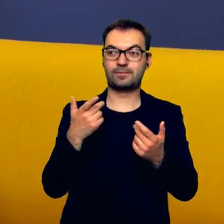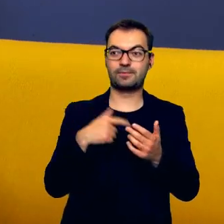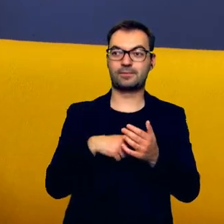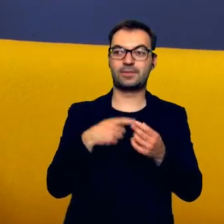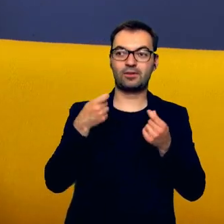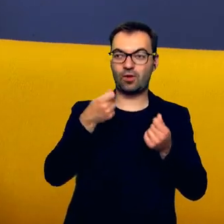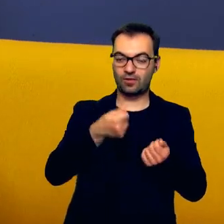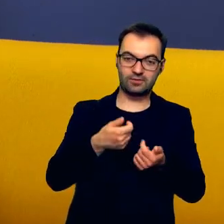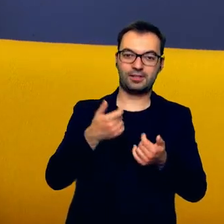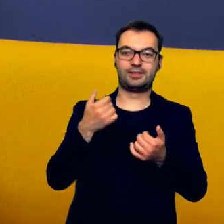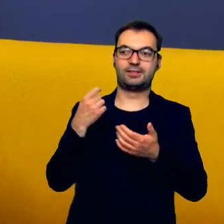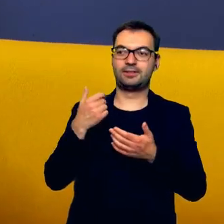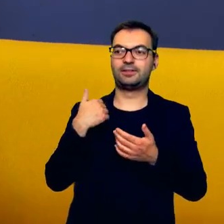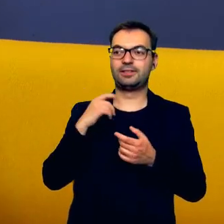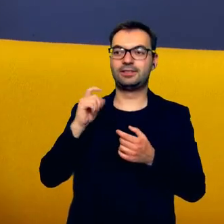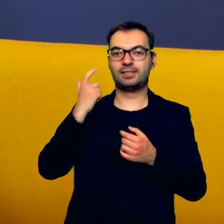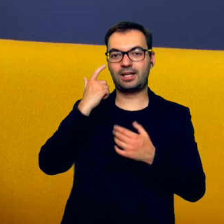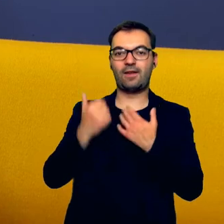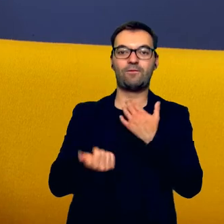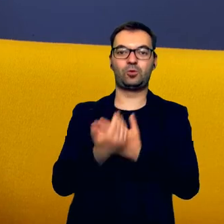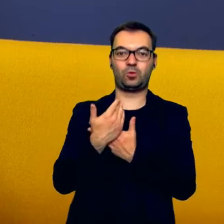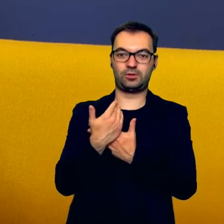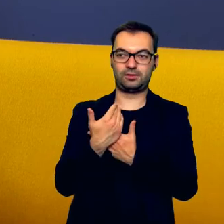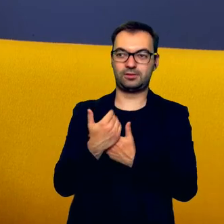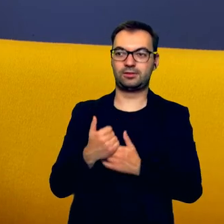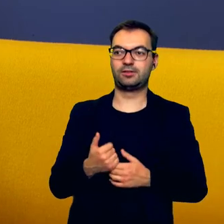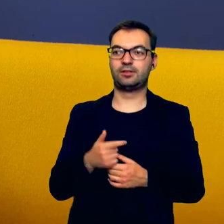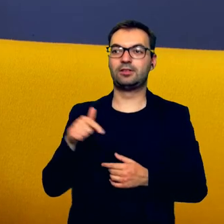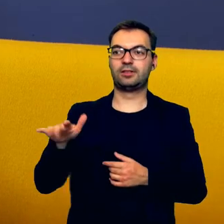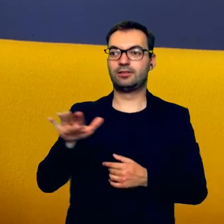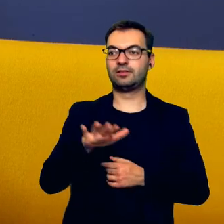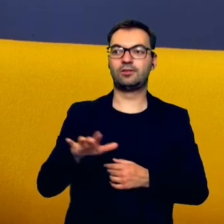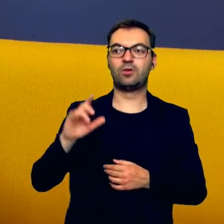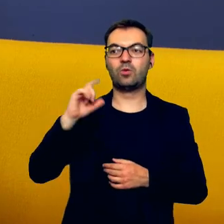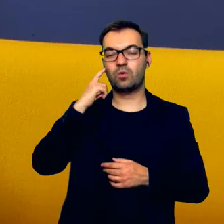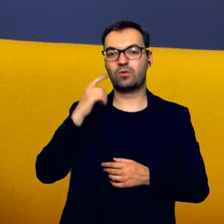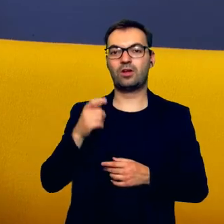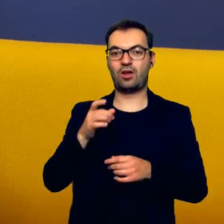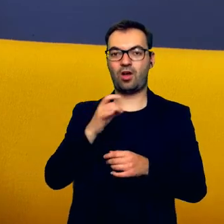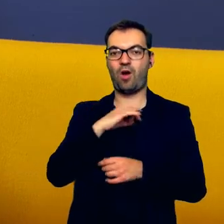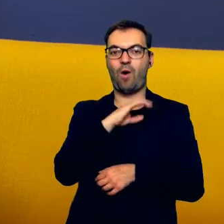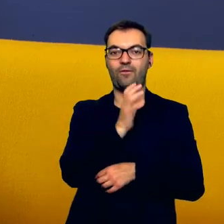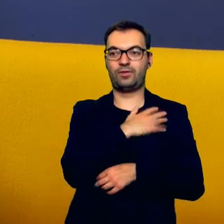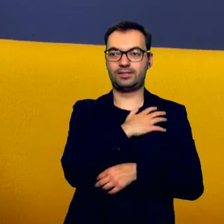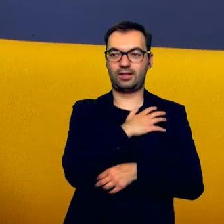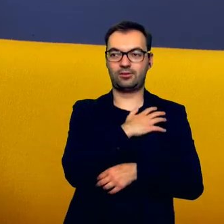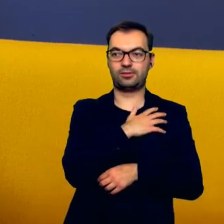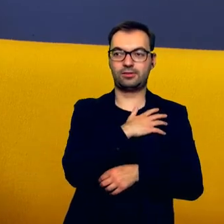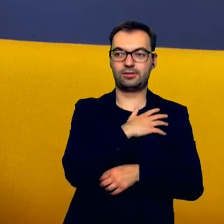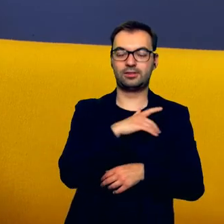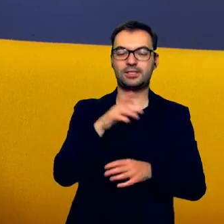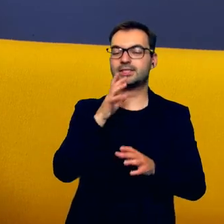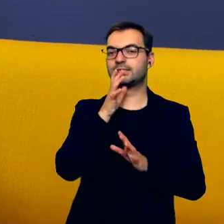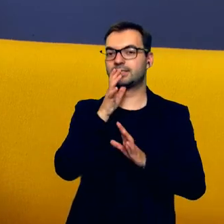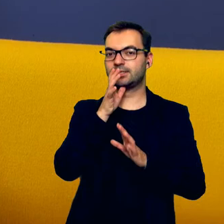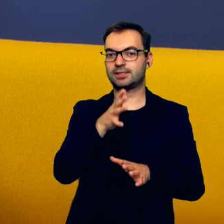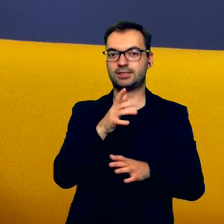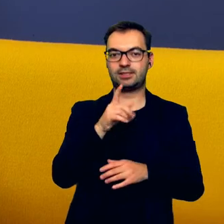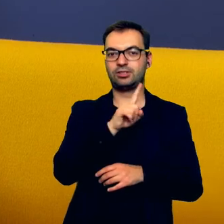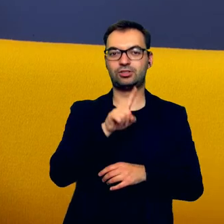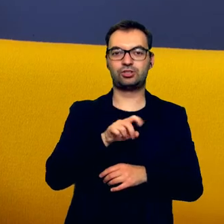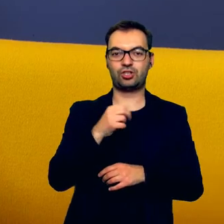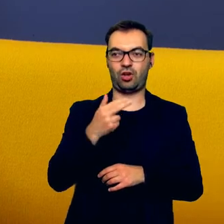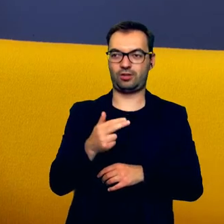o dotacje, była Centrala Wschód. I tam główni oficerowie tej Centrali Wschód nienawidzili